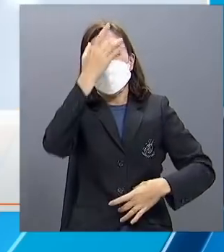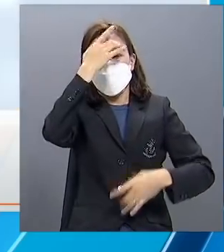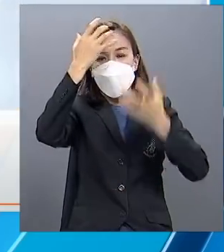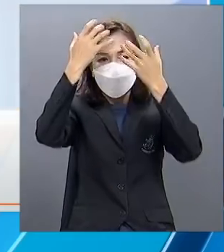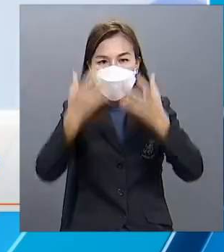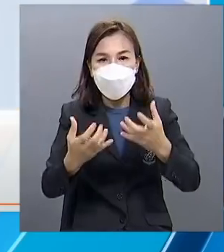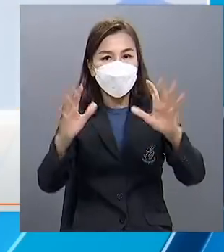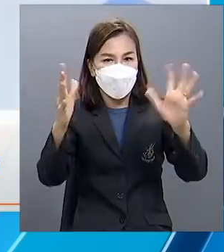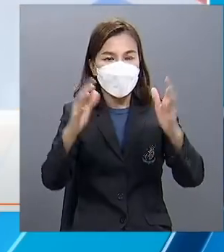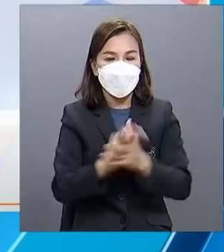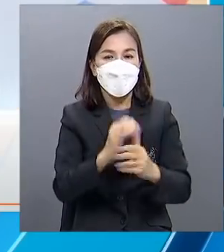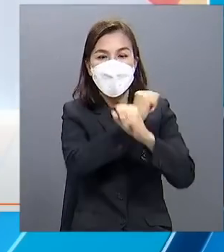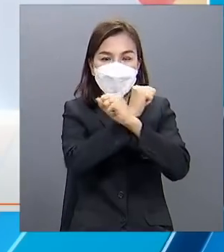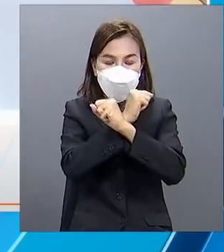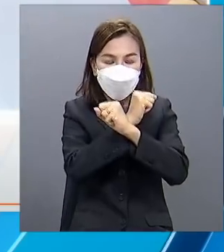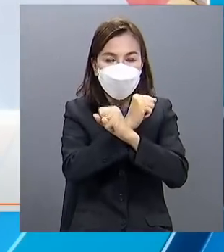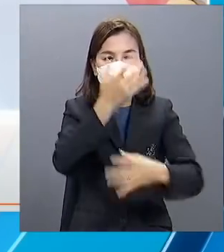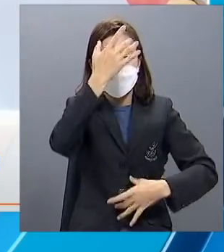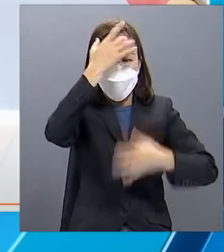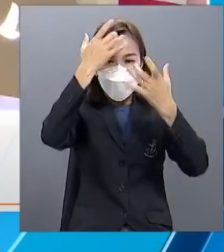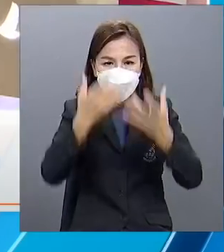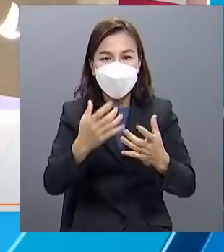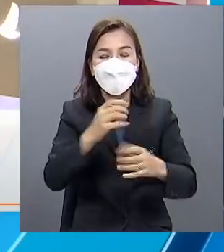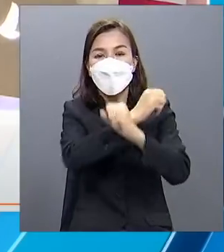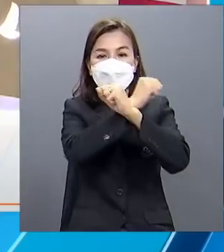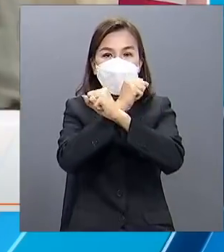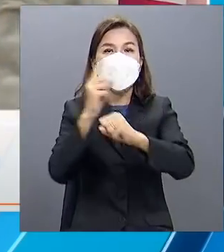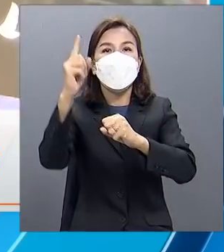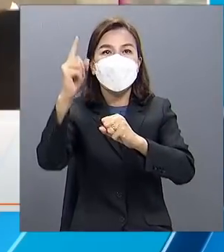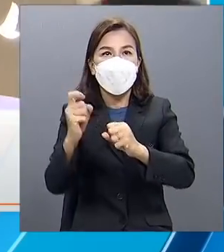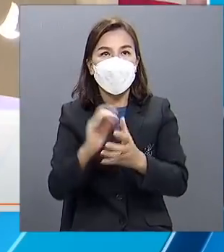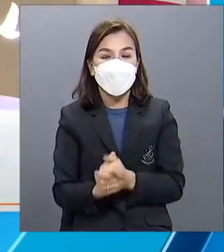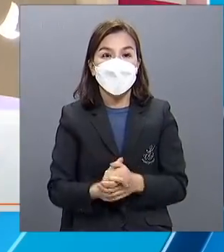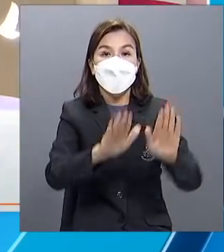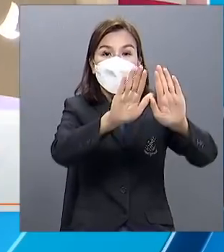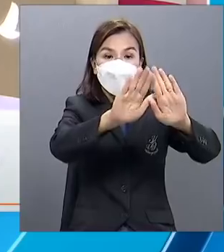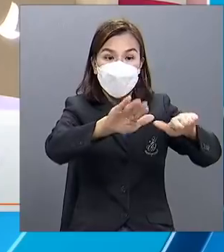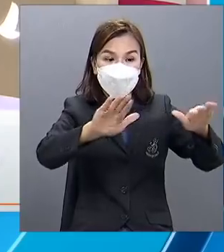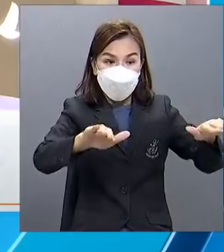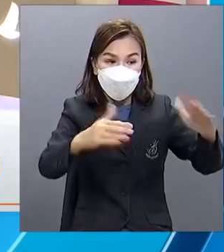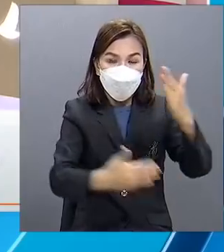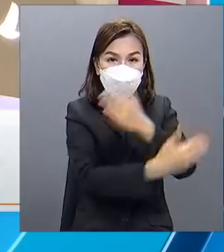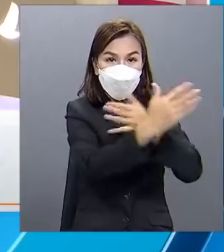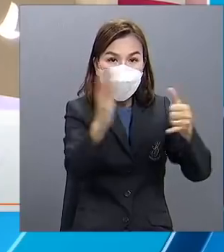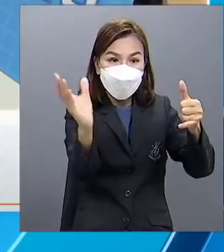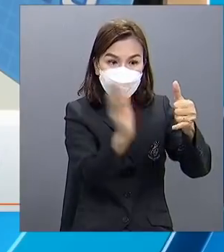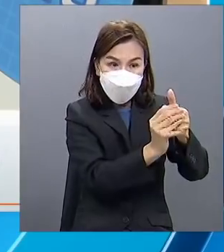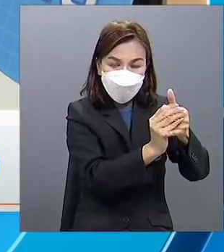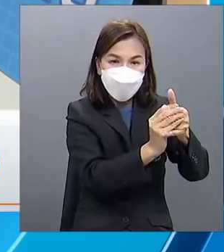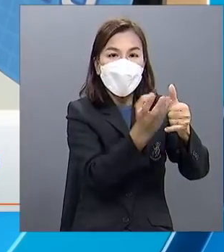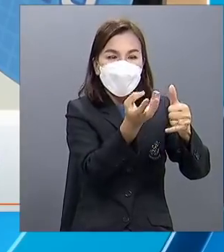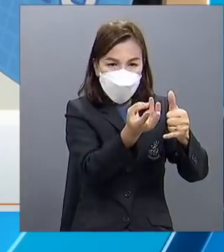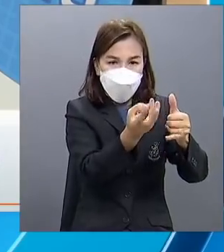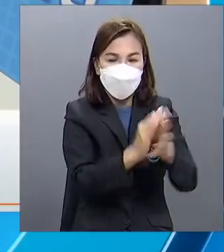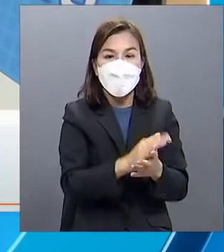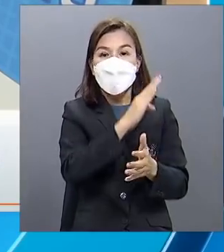ชีวิตได้นะครับจริงอยู่ครับว่าเด็กเนี่ยอาจจะมีโอกาสติดน้อยกว่าหรือว่าเป็นทีก็อาจจะเล่นอะไรแต่อย่าลืมนะครับว่าเวลา